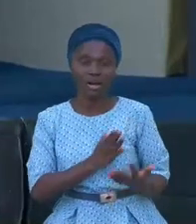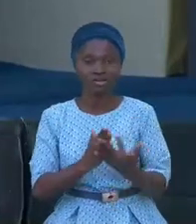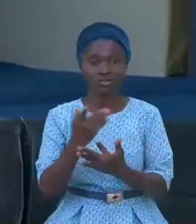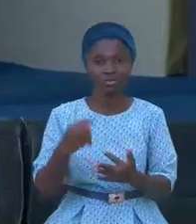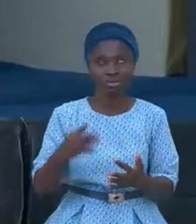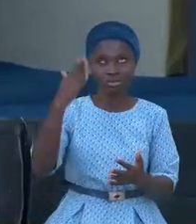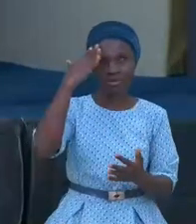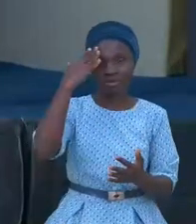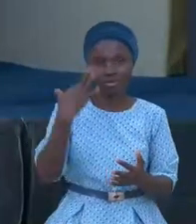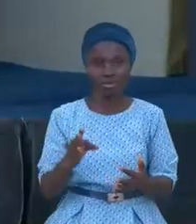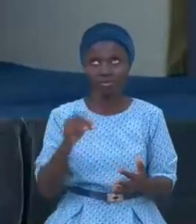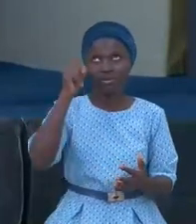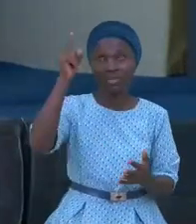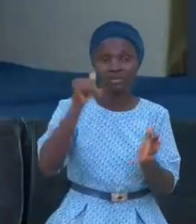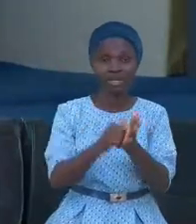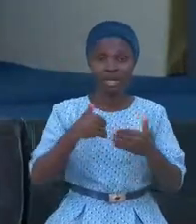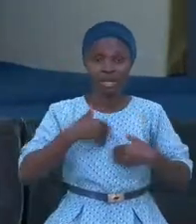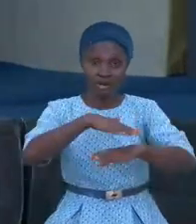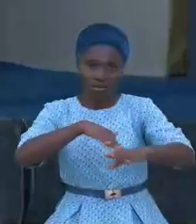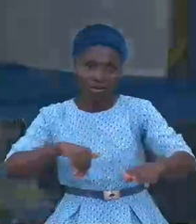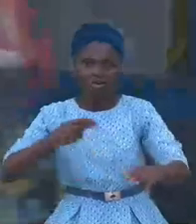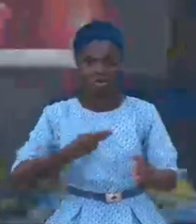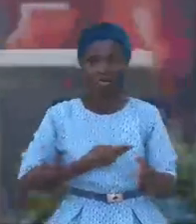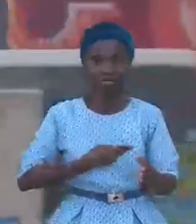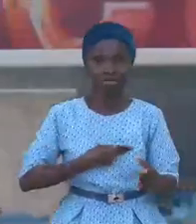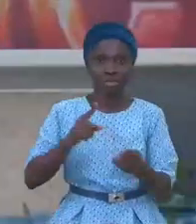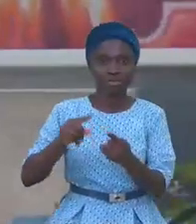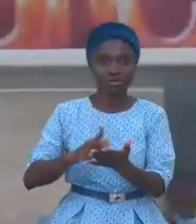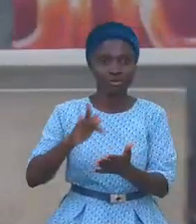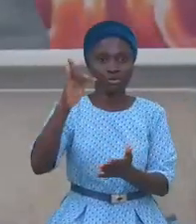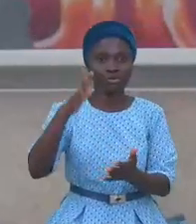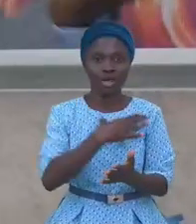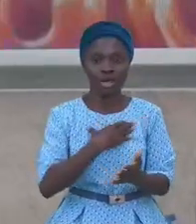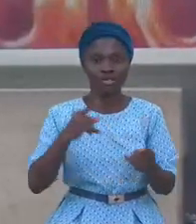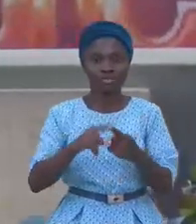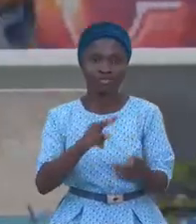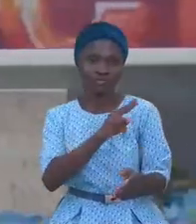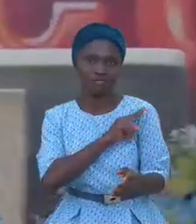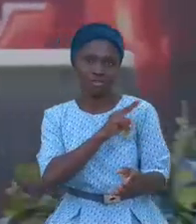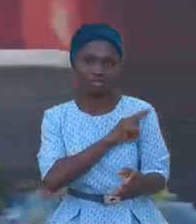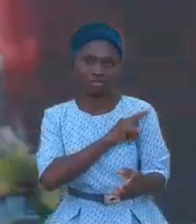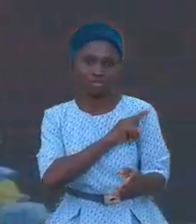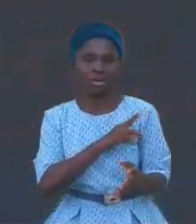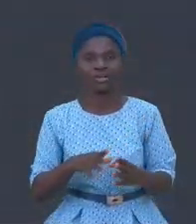de celui qui nous a appelés par sa propre gloire et par sa vertu.